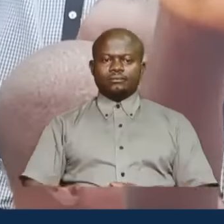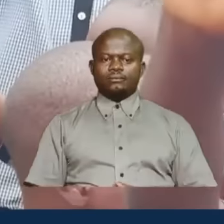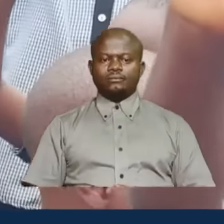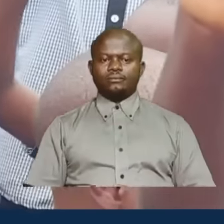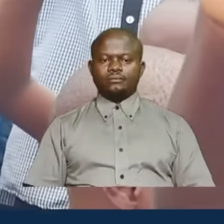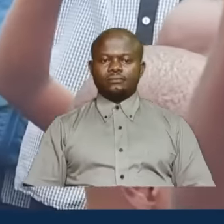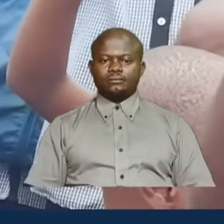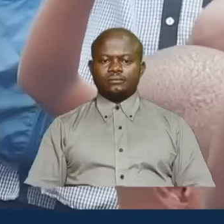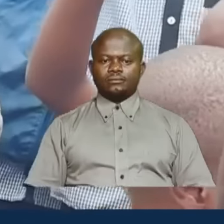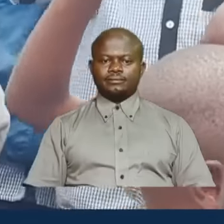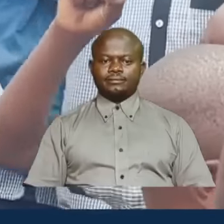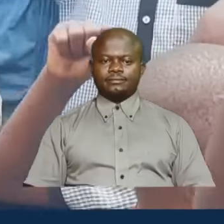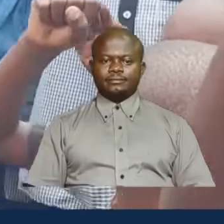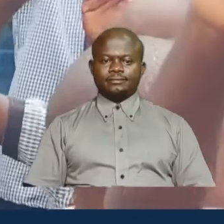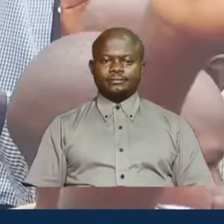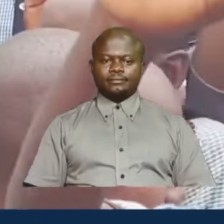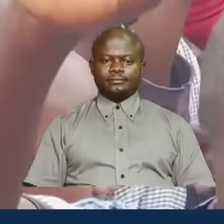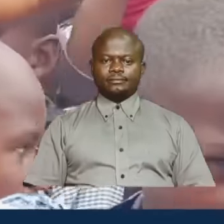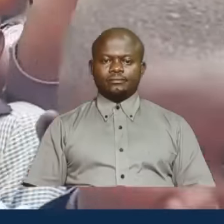Byiringiro mu karere ka Gisagara.